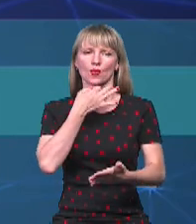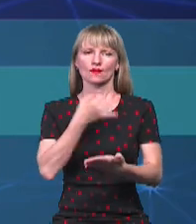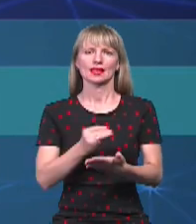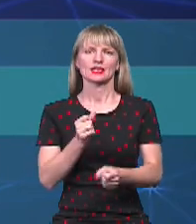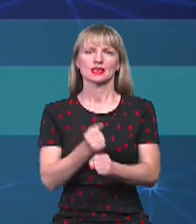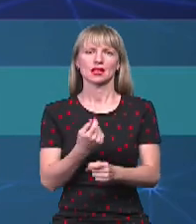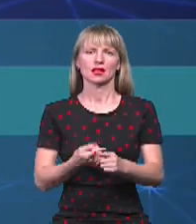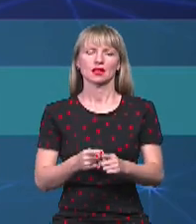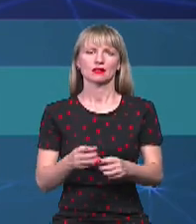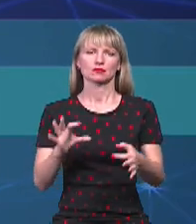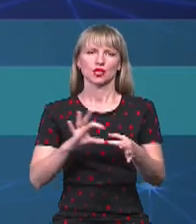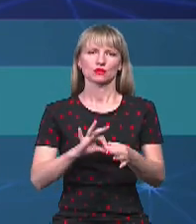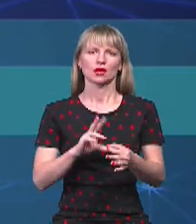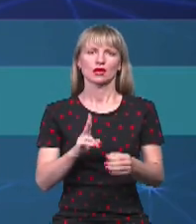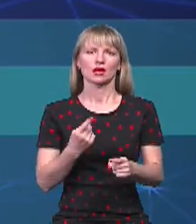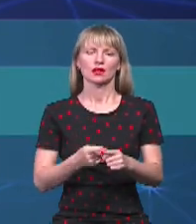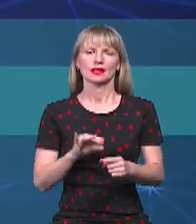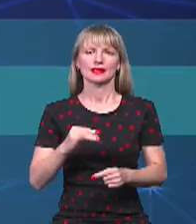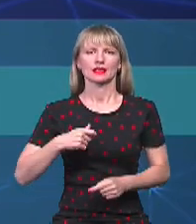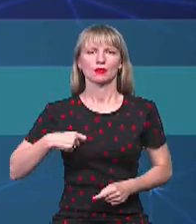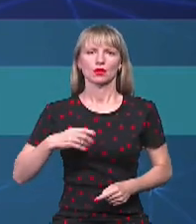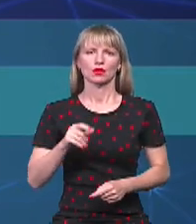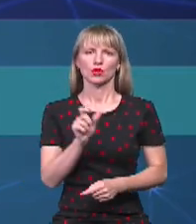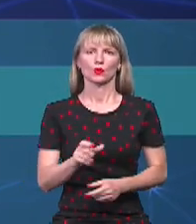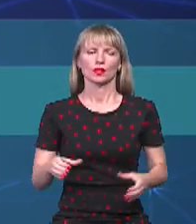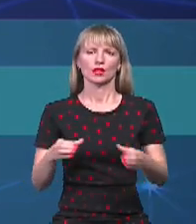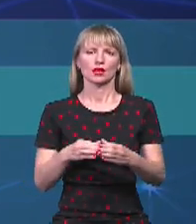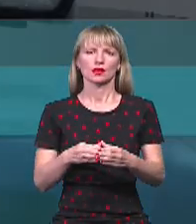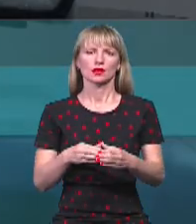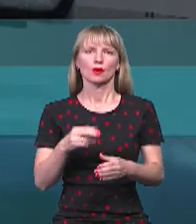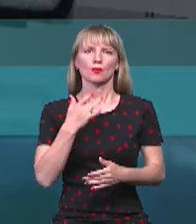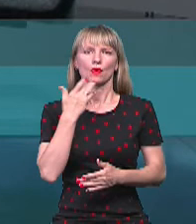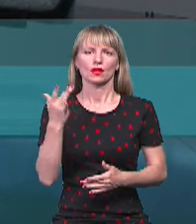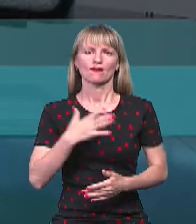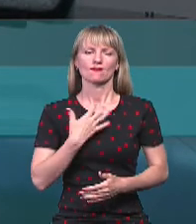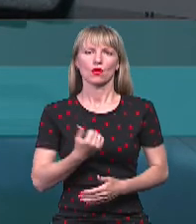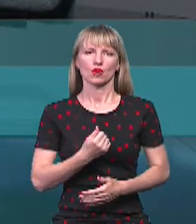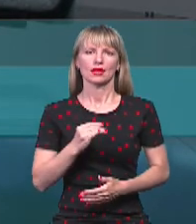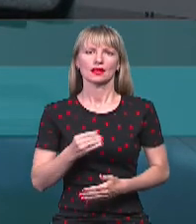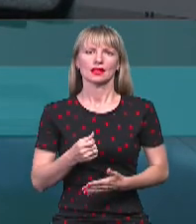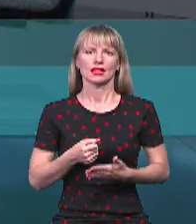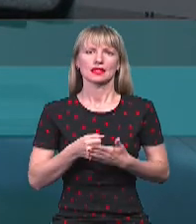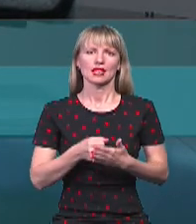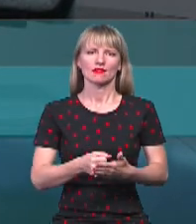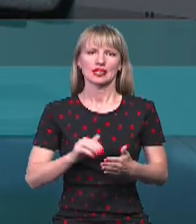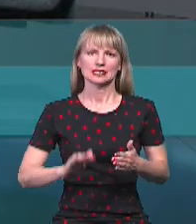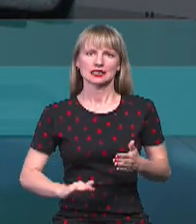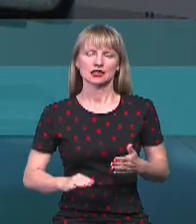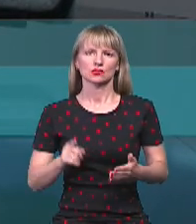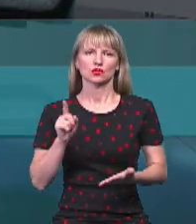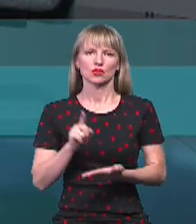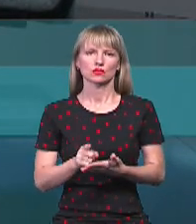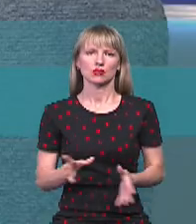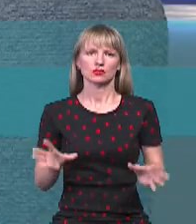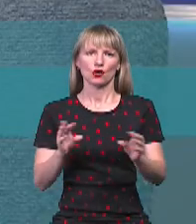делайте это. И подключайте к этому і депутатів, і общественності, а не прячуться. Політична воля і тиск знизу – це має співпасти